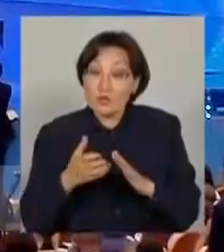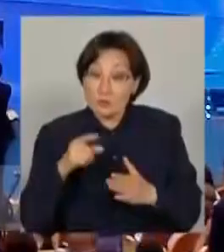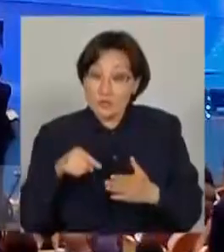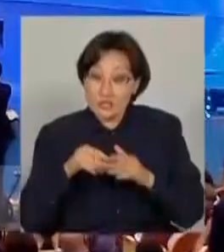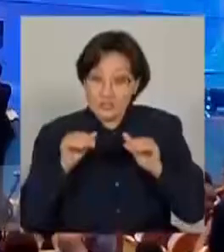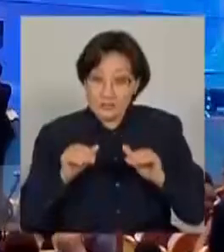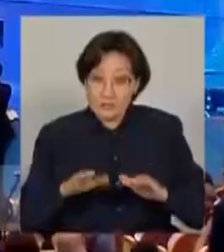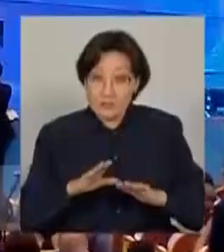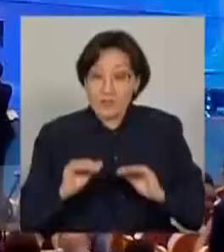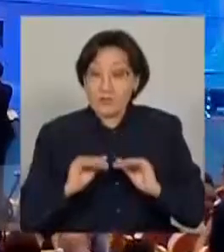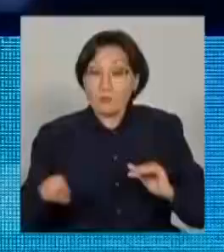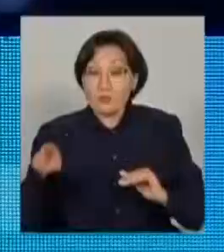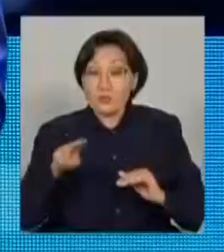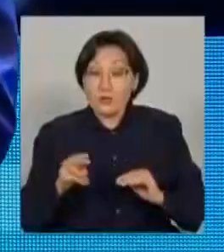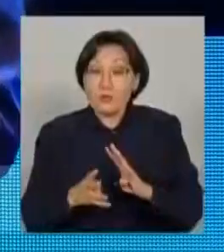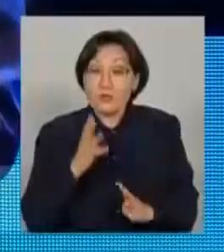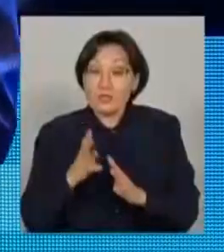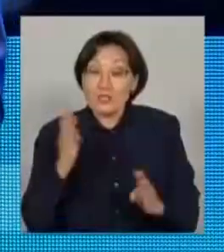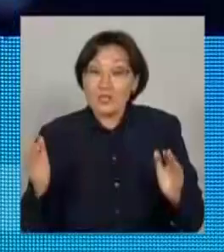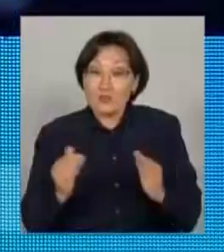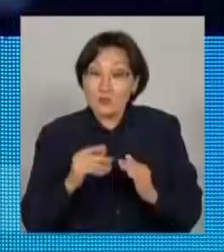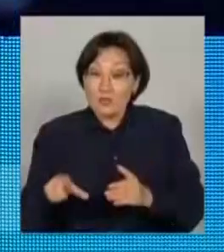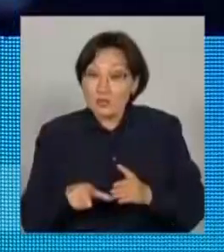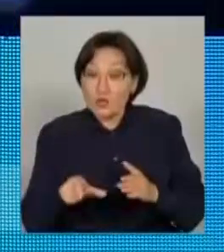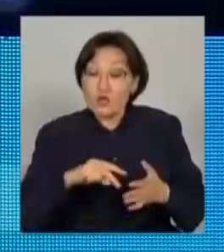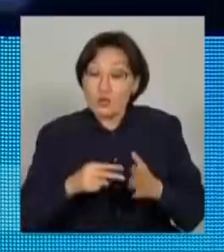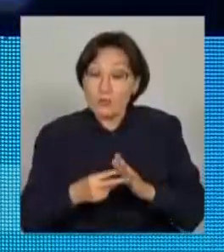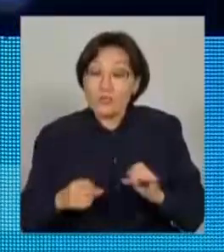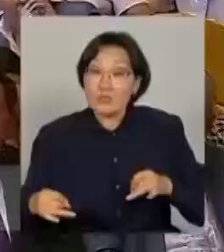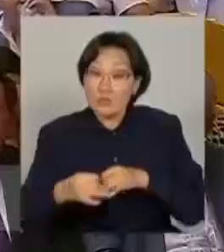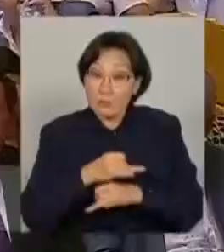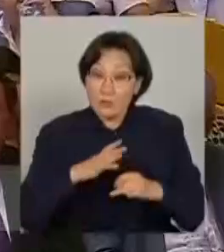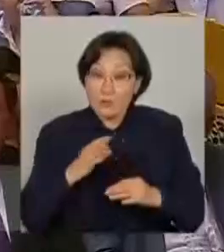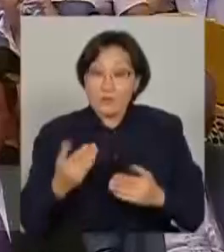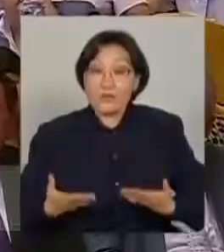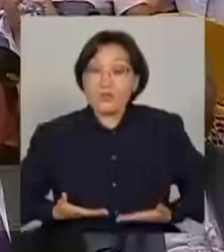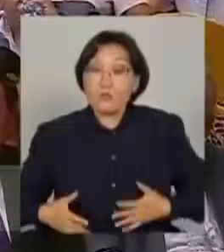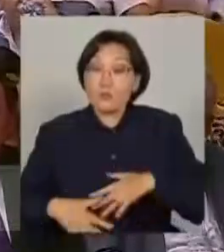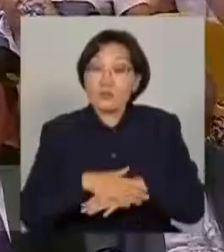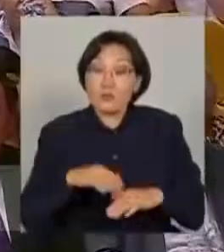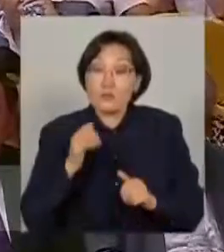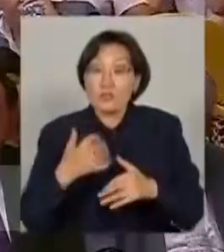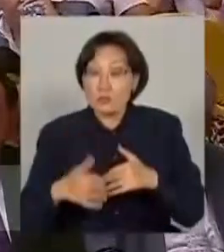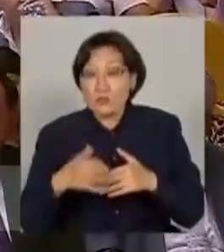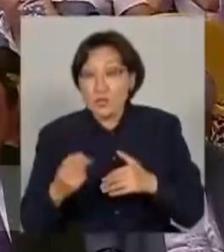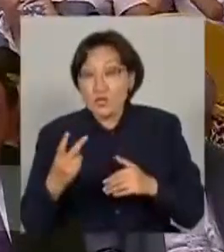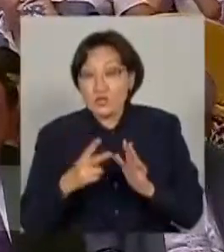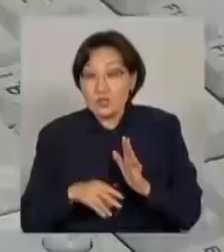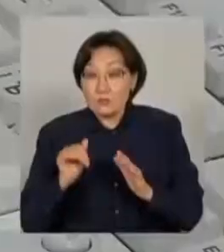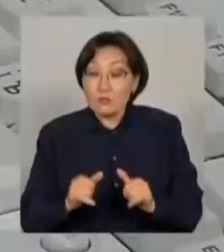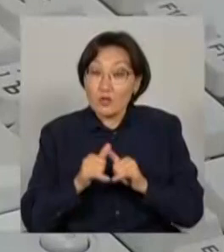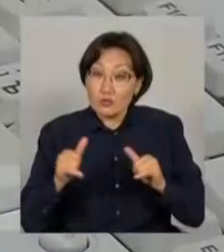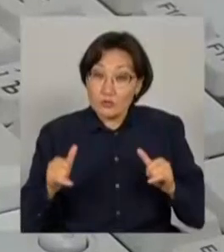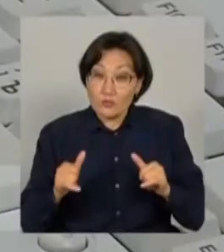мәселесін шешу және балабақшалардағы кезекті азайту жолындағы жоспарды айтты. Бүгінде Алматыдағы тұрғын саны жылына орташа есеппен 70 мыңға көбейіп